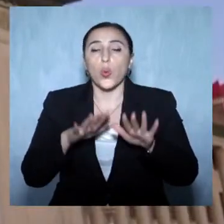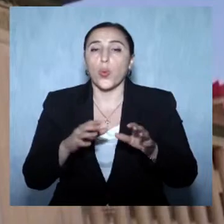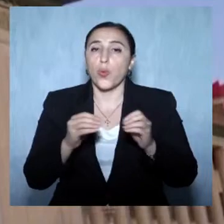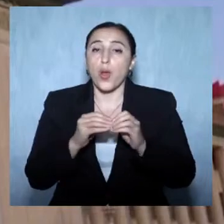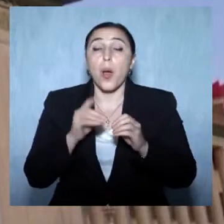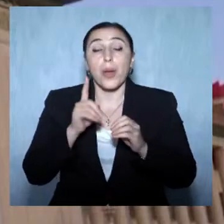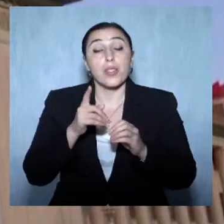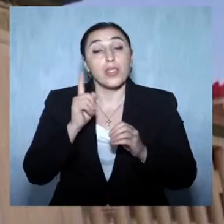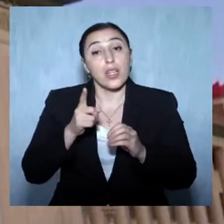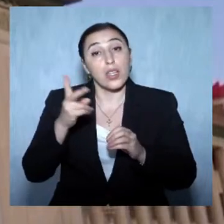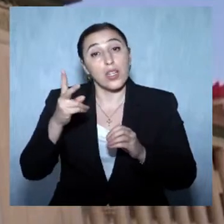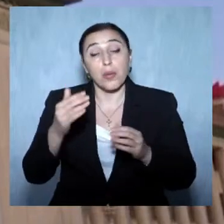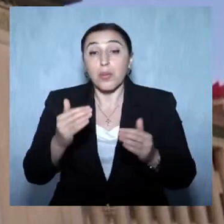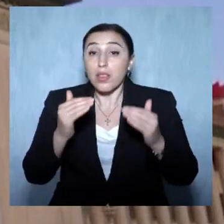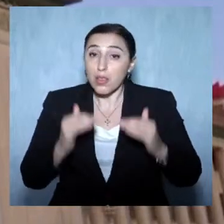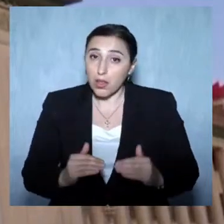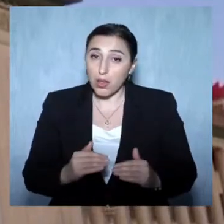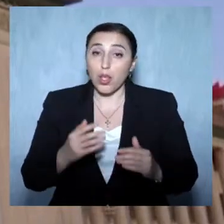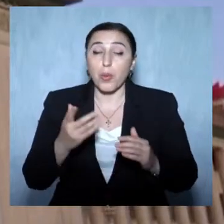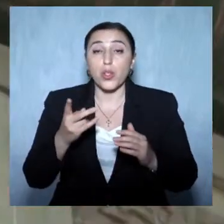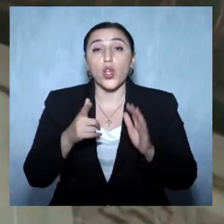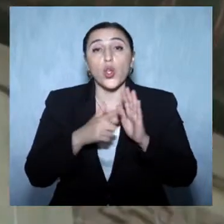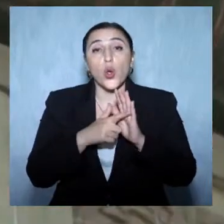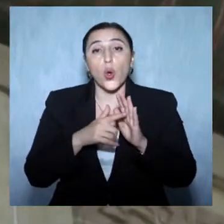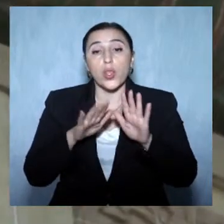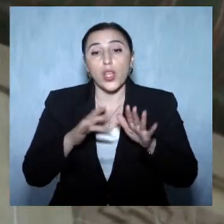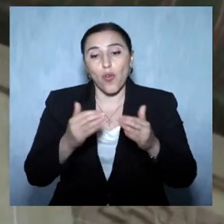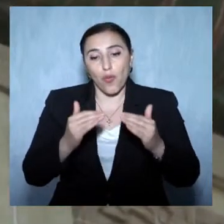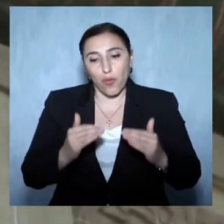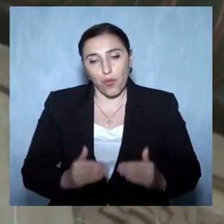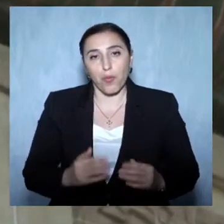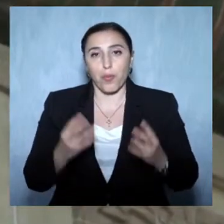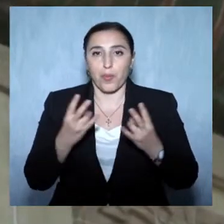իժդեր իրականում պետք էր գահավի ժեր 7 տեղով։